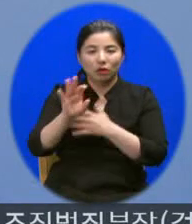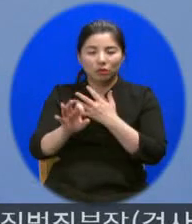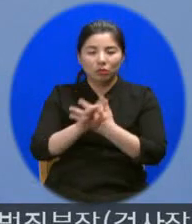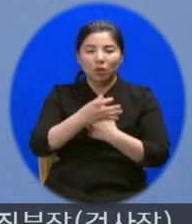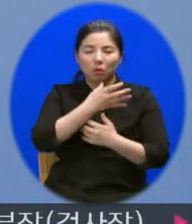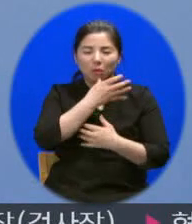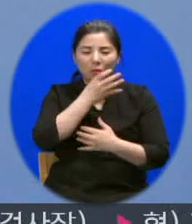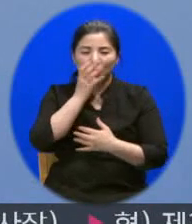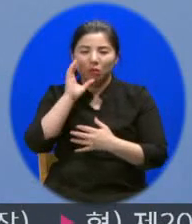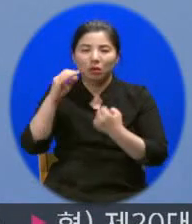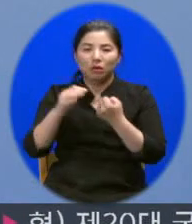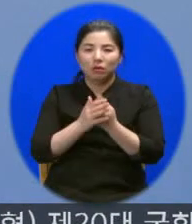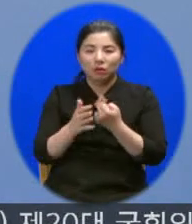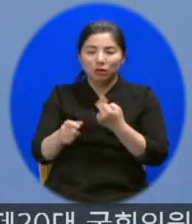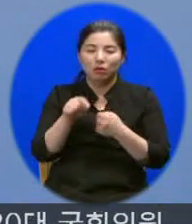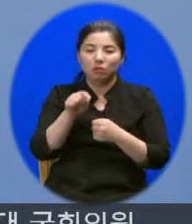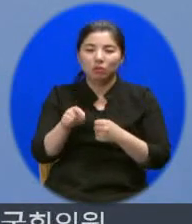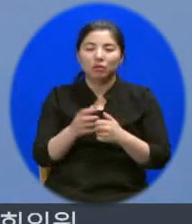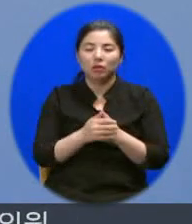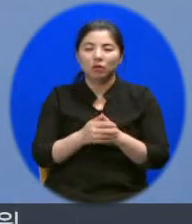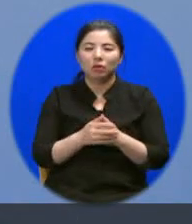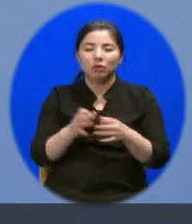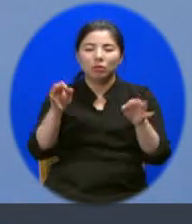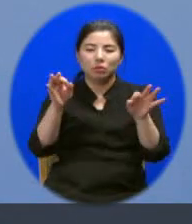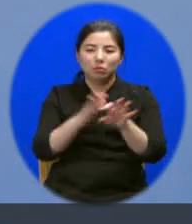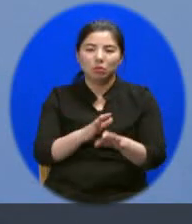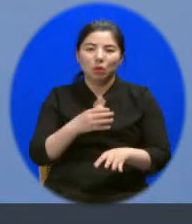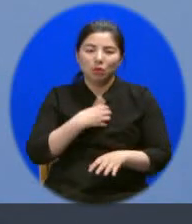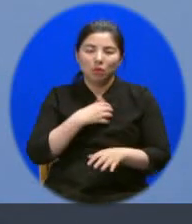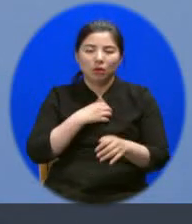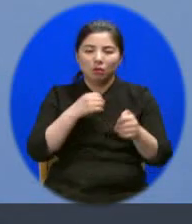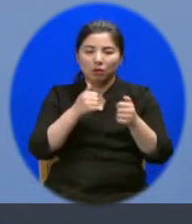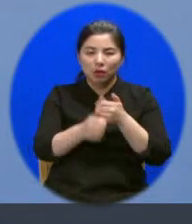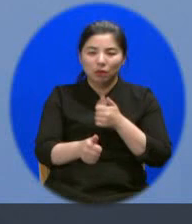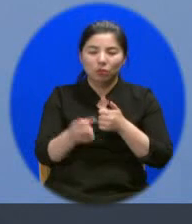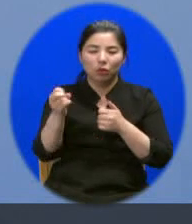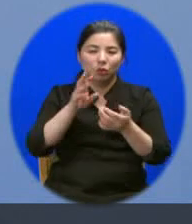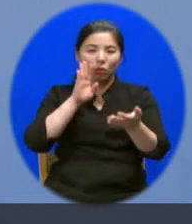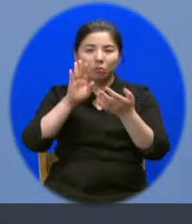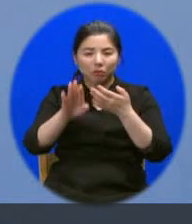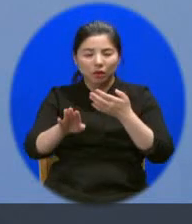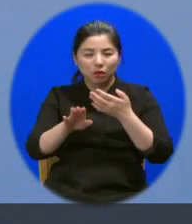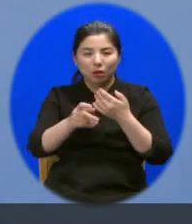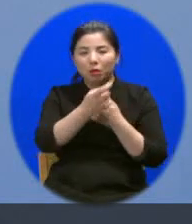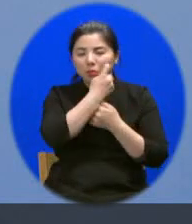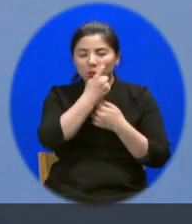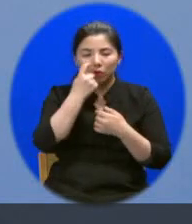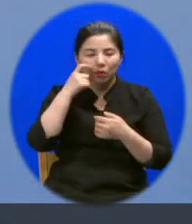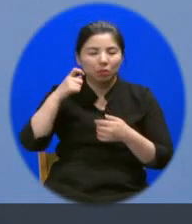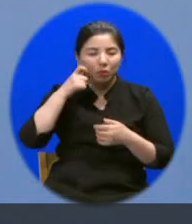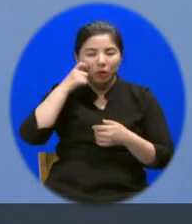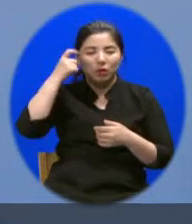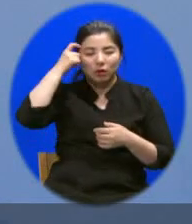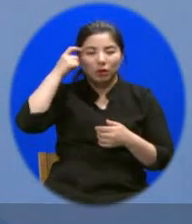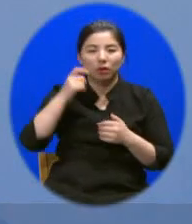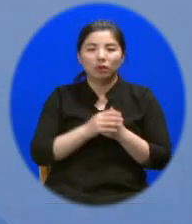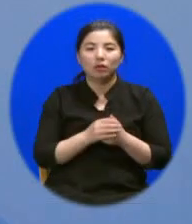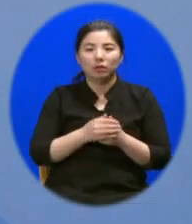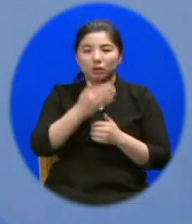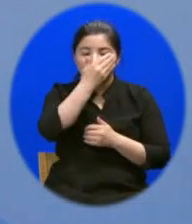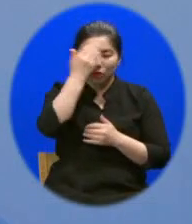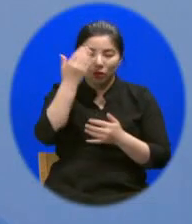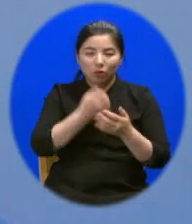인한 그와 같은 어 소멸 위기를 극복하고 미래를 보장할 수 없다 이게 생각이 됩니다